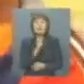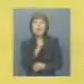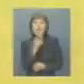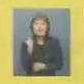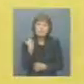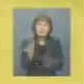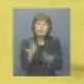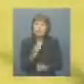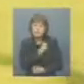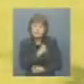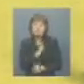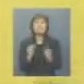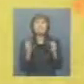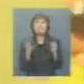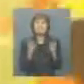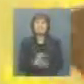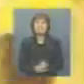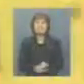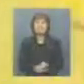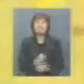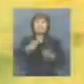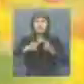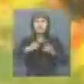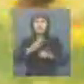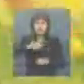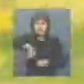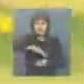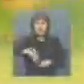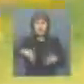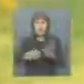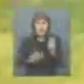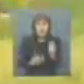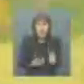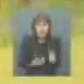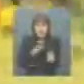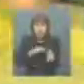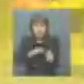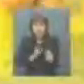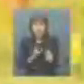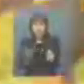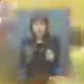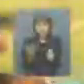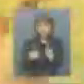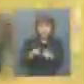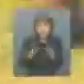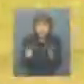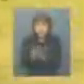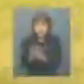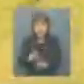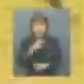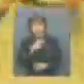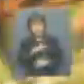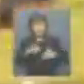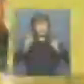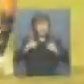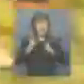ใจครับ โดยเพื่อนที่เล่นเกมรุกส่วนใหญ่ที่รูปร่างเล็กต่างก็รู้สึกอุ่นใจในการร่วมทีมกับเพื่อนๆตัวอ้วนอารมณ์ดีที่คอยป้อน